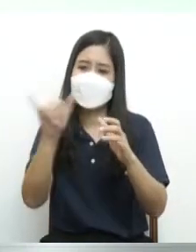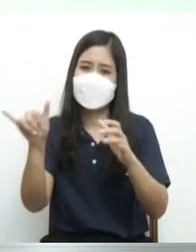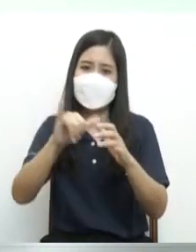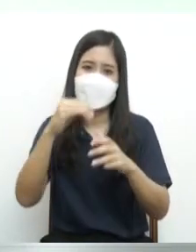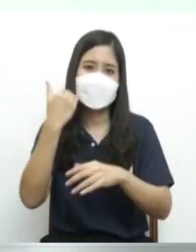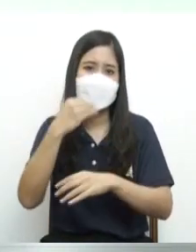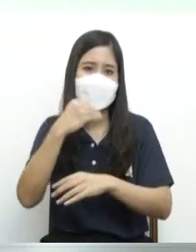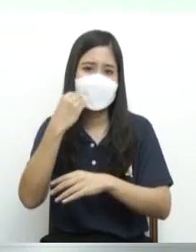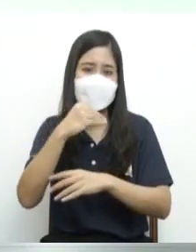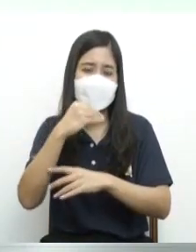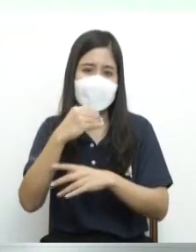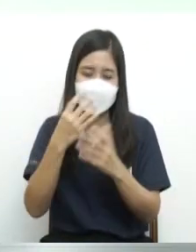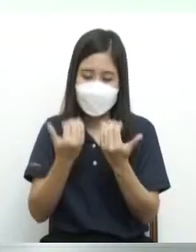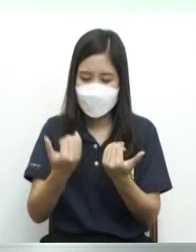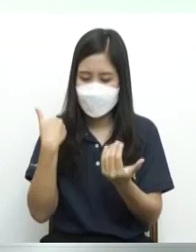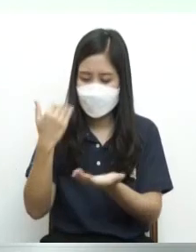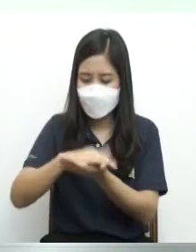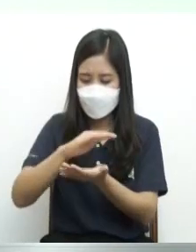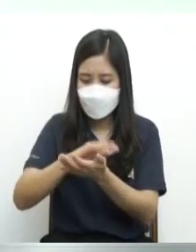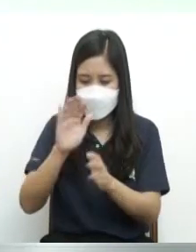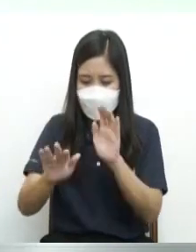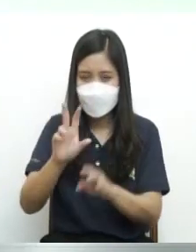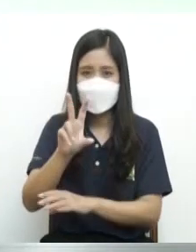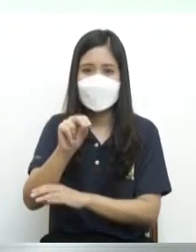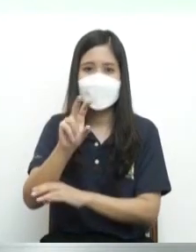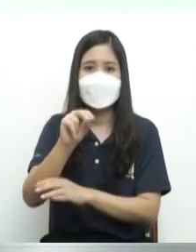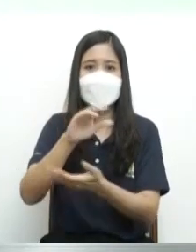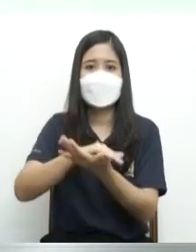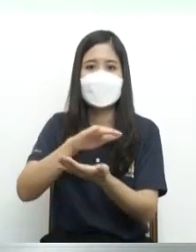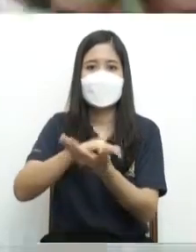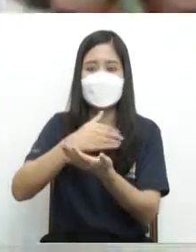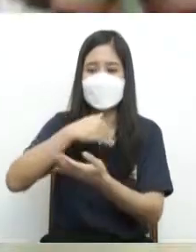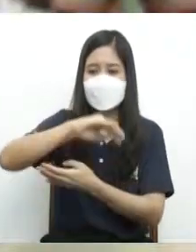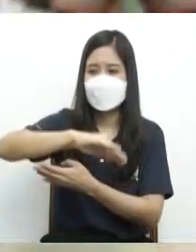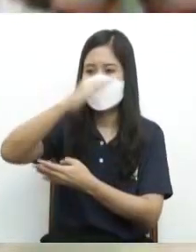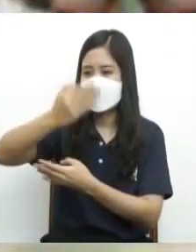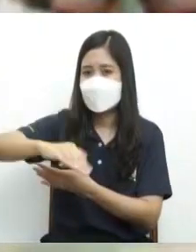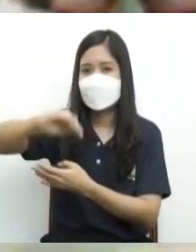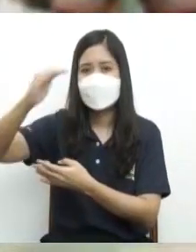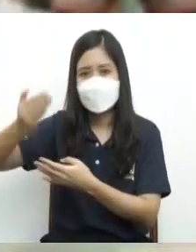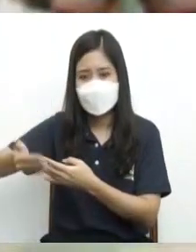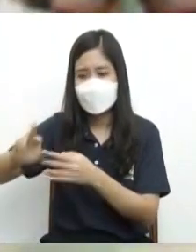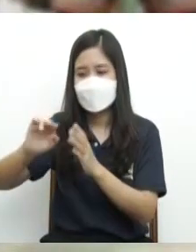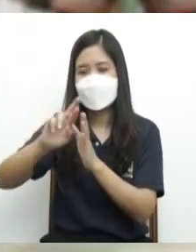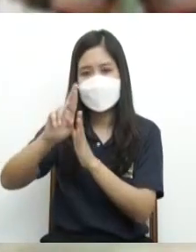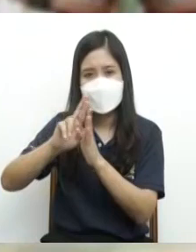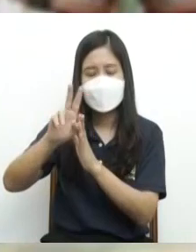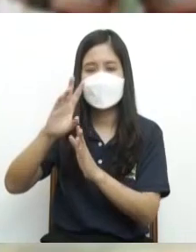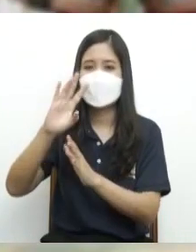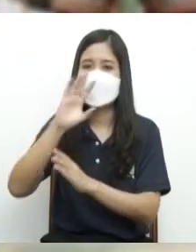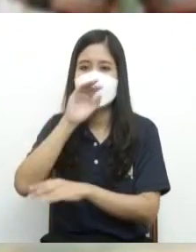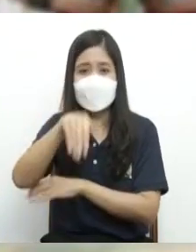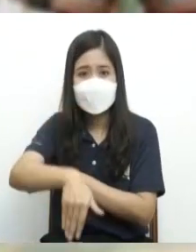เป็นอำเภอใหญ่มีอยู่80กว่าโรงเรียน 60% อยู่บนดอยวาวีดอยล้านดอยช้างดอยต่างๆทั้งหมด